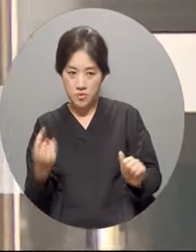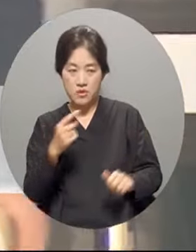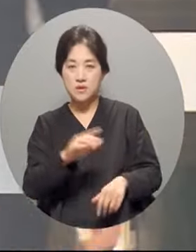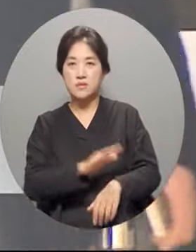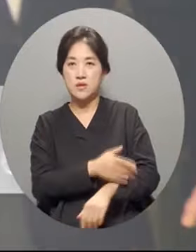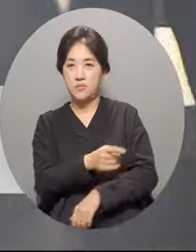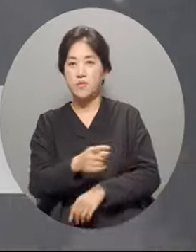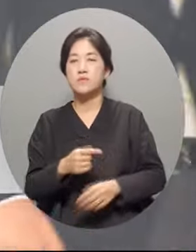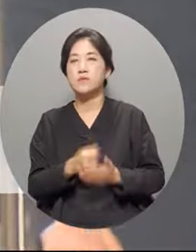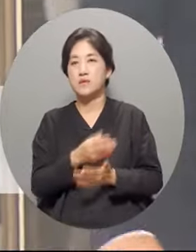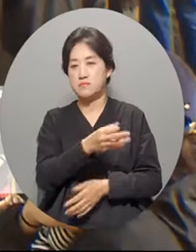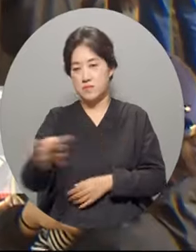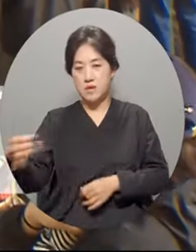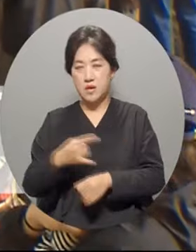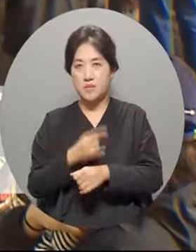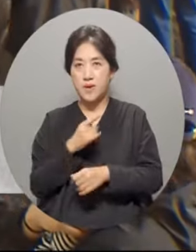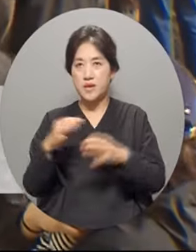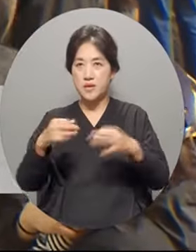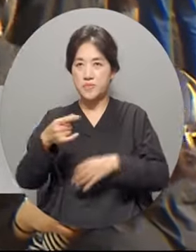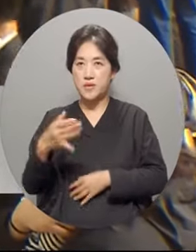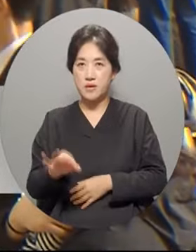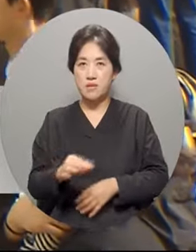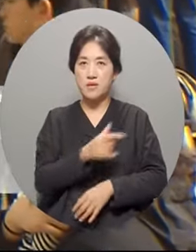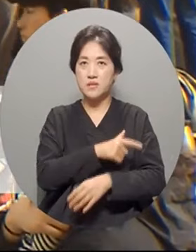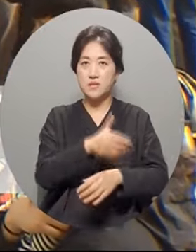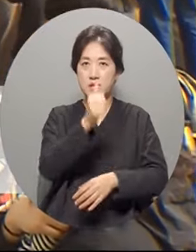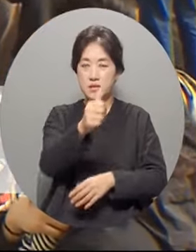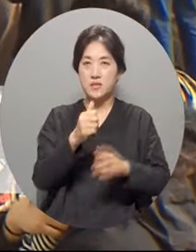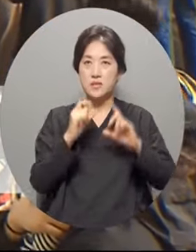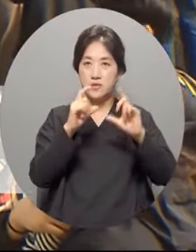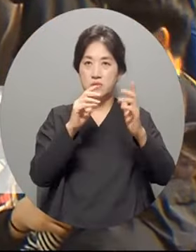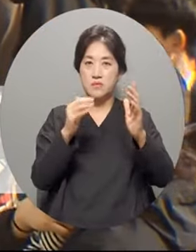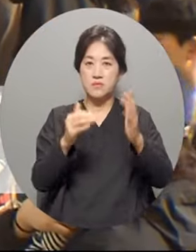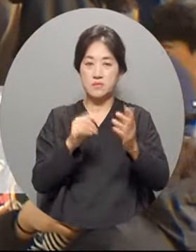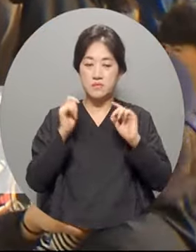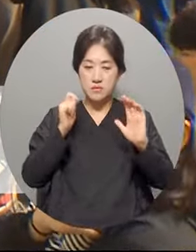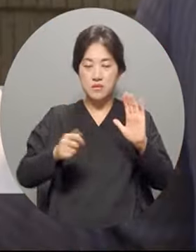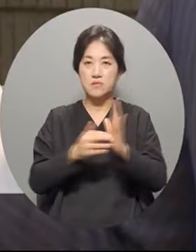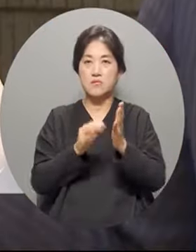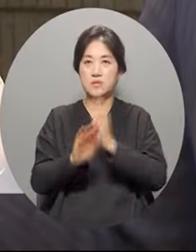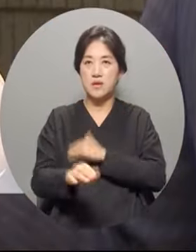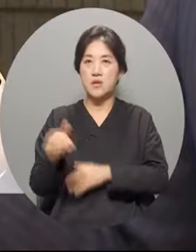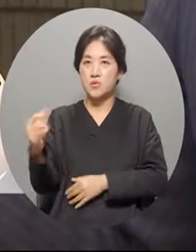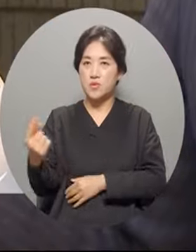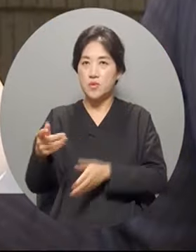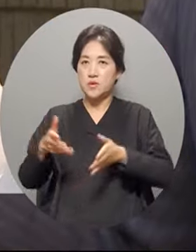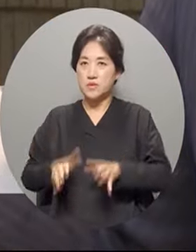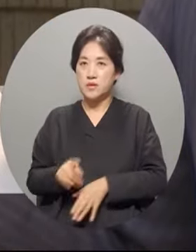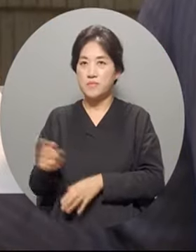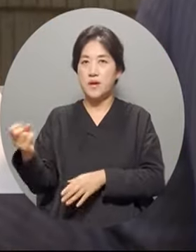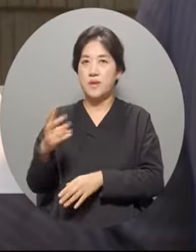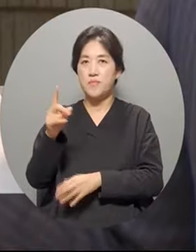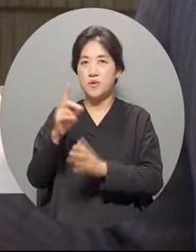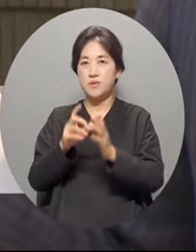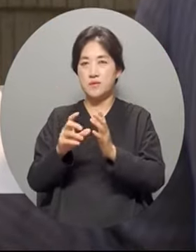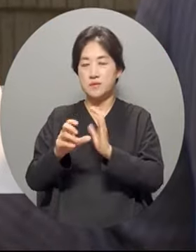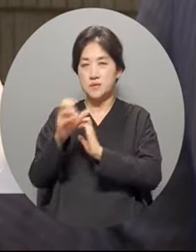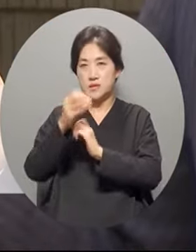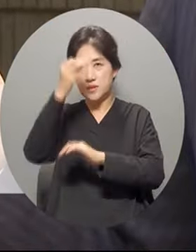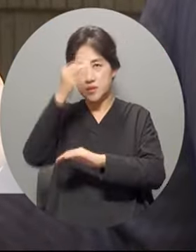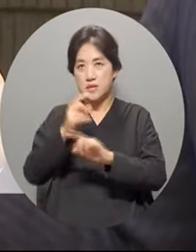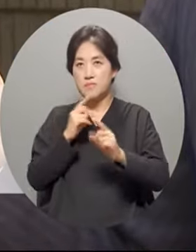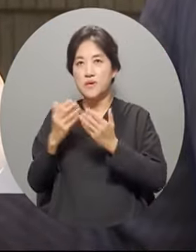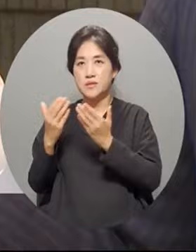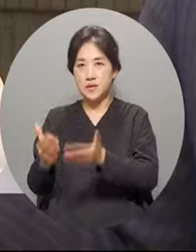밝혔습니다 김희영 이사장은 판결 선고 이후 낸 입장문에서 관장과 자녀분에게 다시 한번 의 말씀을